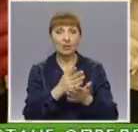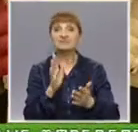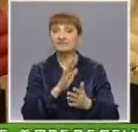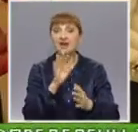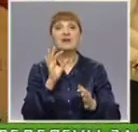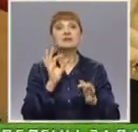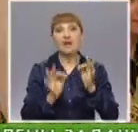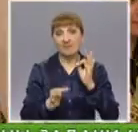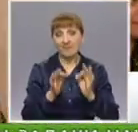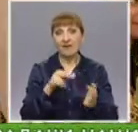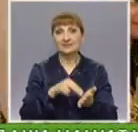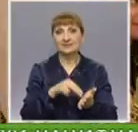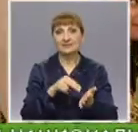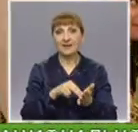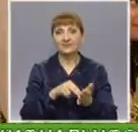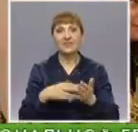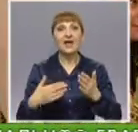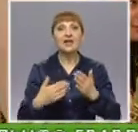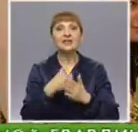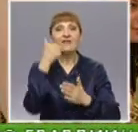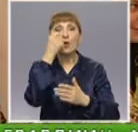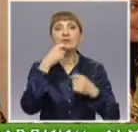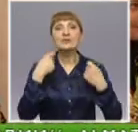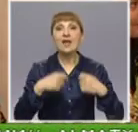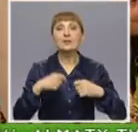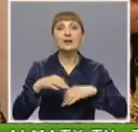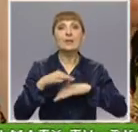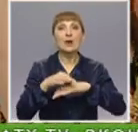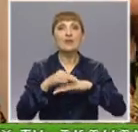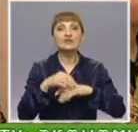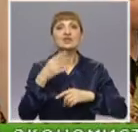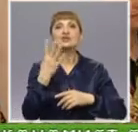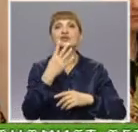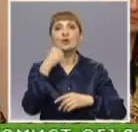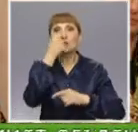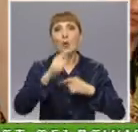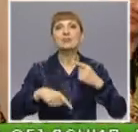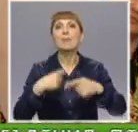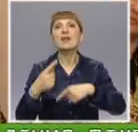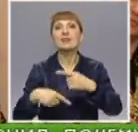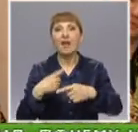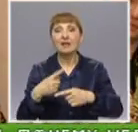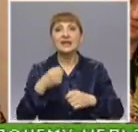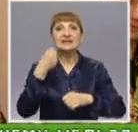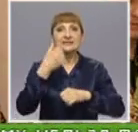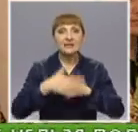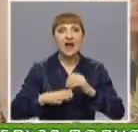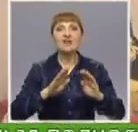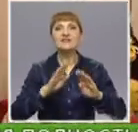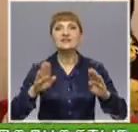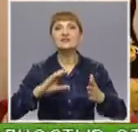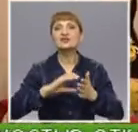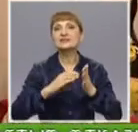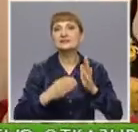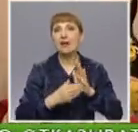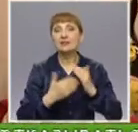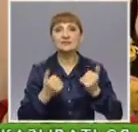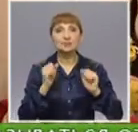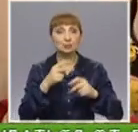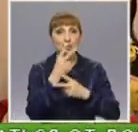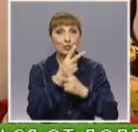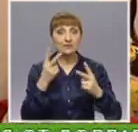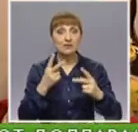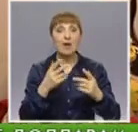вполне приемлема. Новогодняя ярмарка проводится 4-й год подряд, все так же в центральном выставочном зале. Сегодня можно